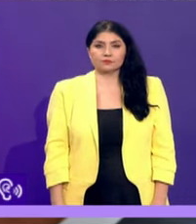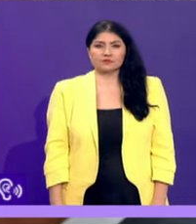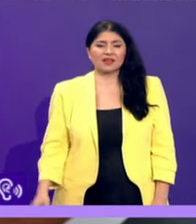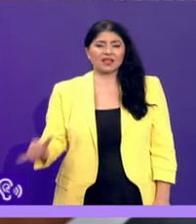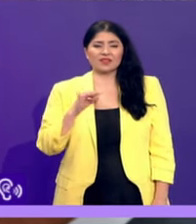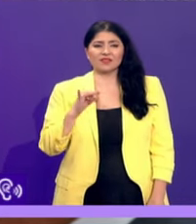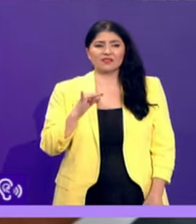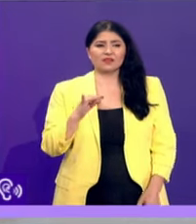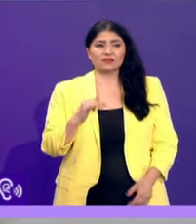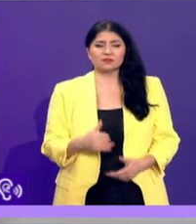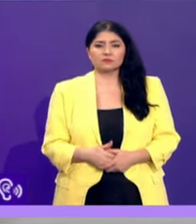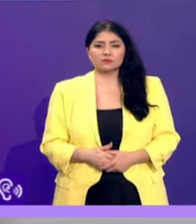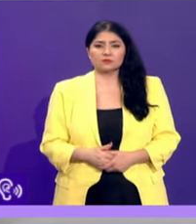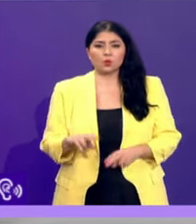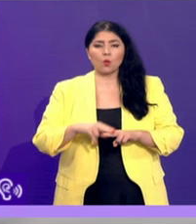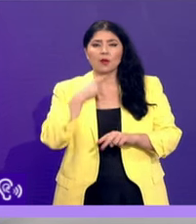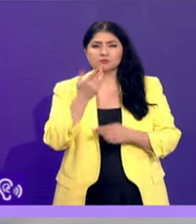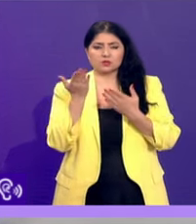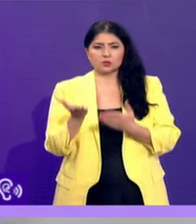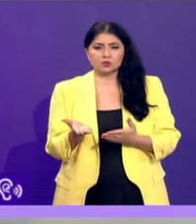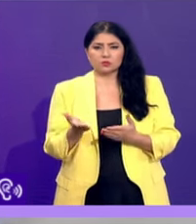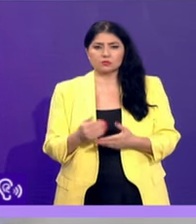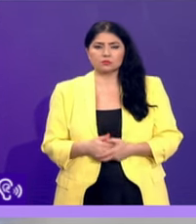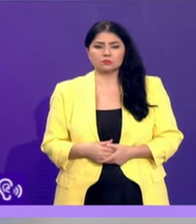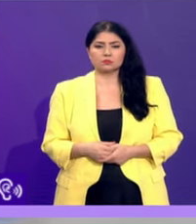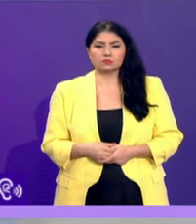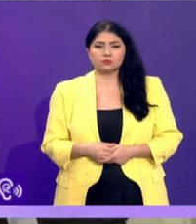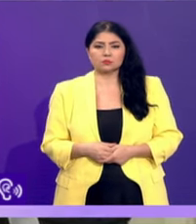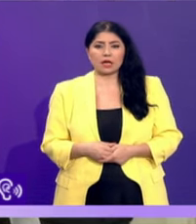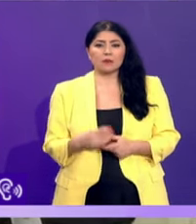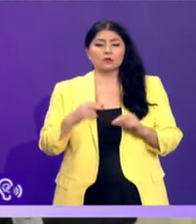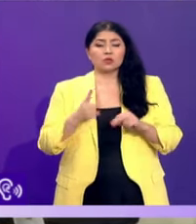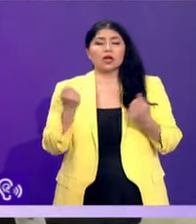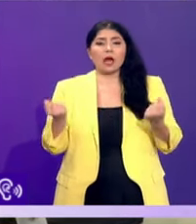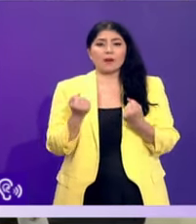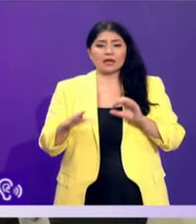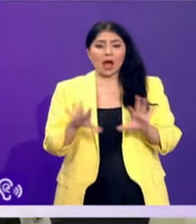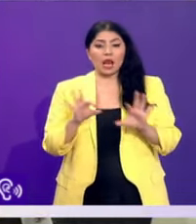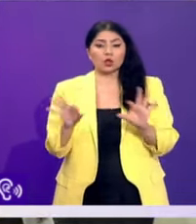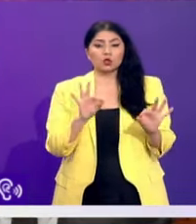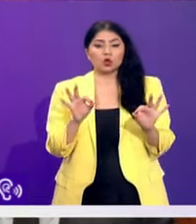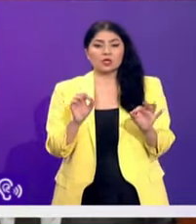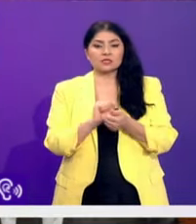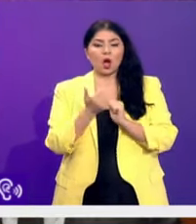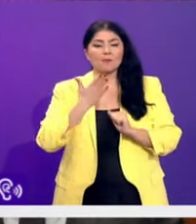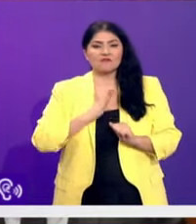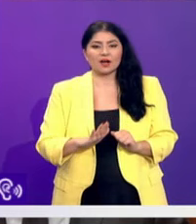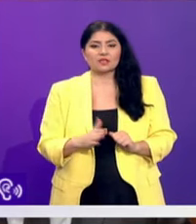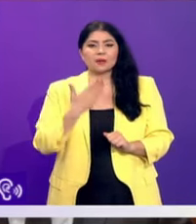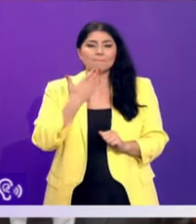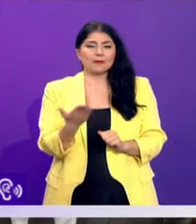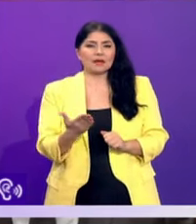Indiferent cât, cum spunea dânsul, ne-am alintat în această campanie electorală sau am vrea să părem